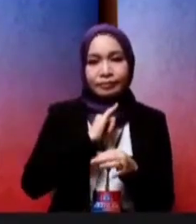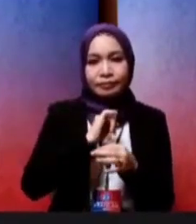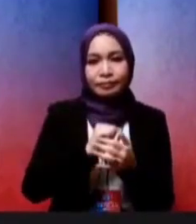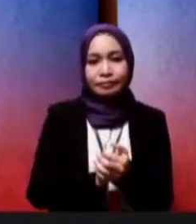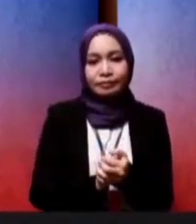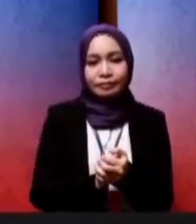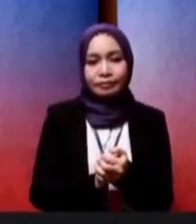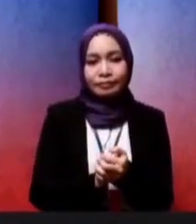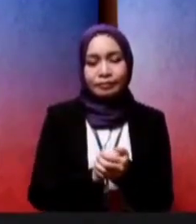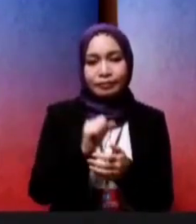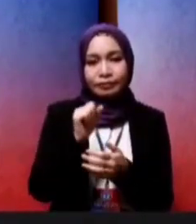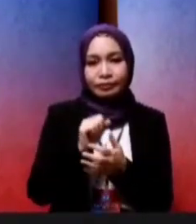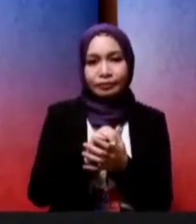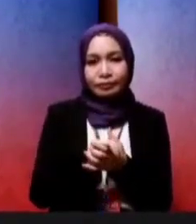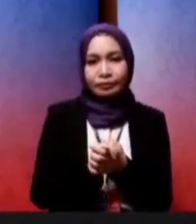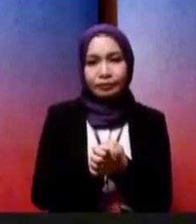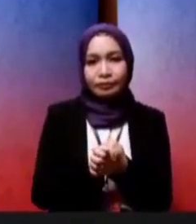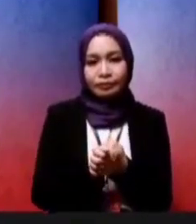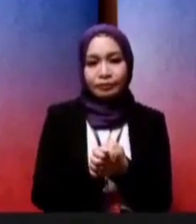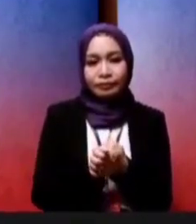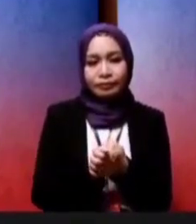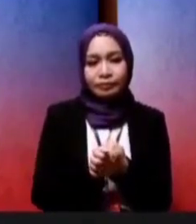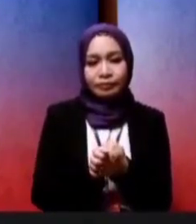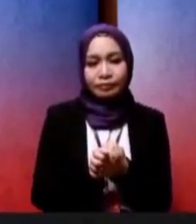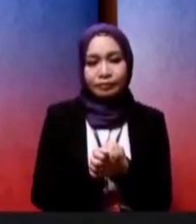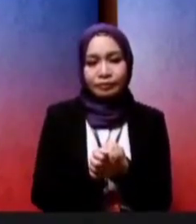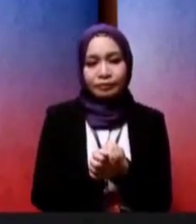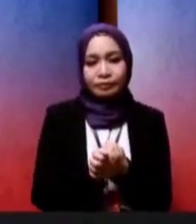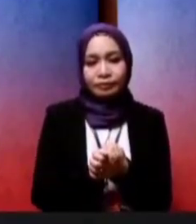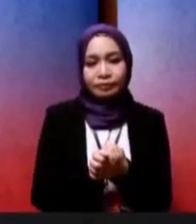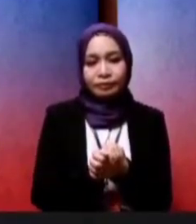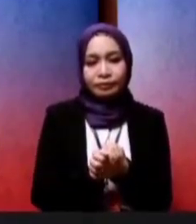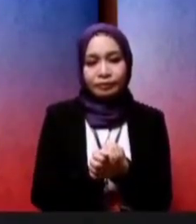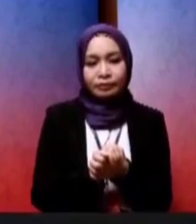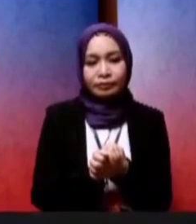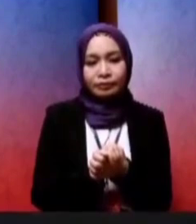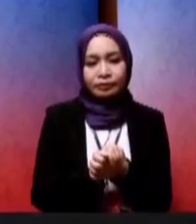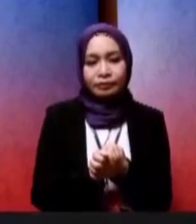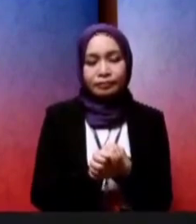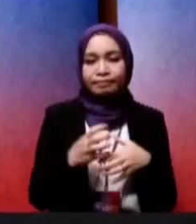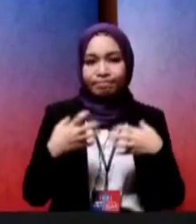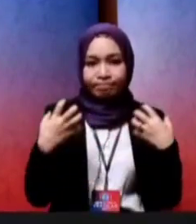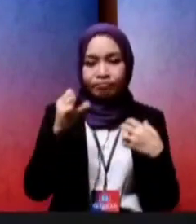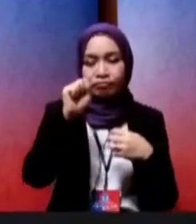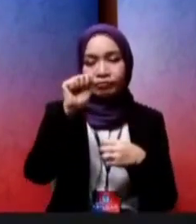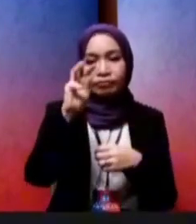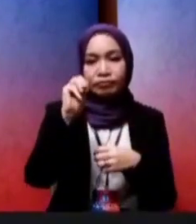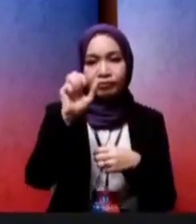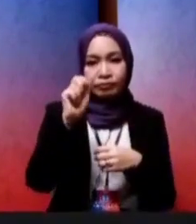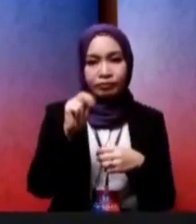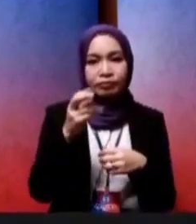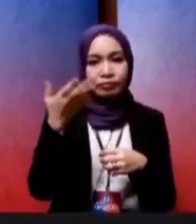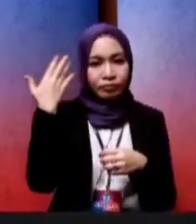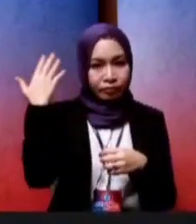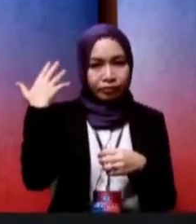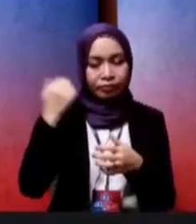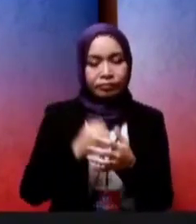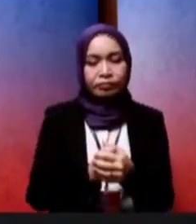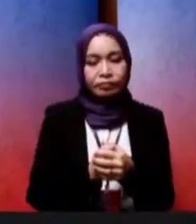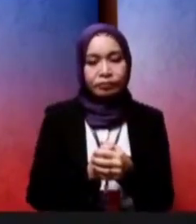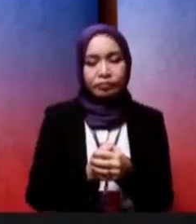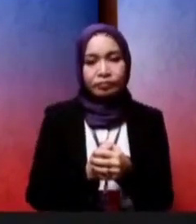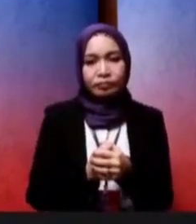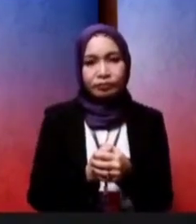jadi isu fitnah ini yang saya nak sebut bukan saja dari luar saudara-saudari dari dalam